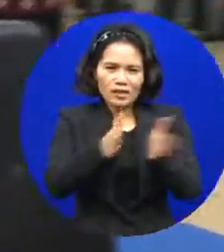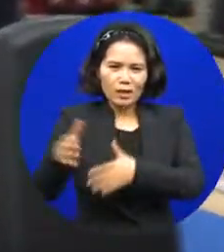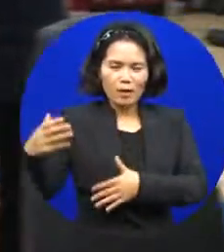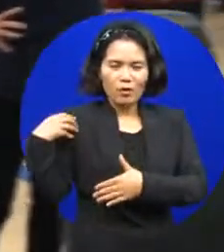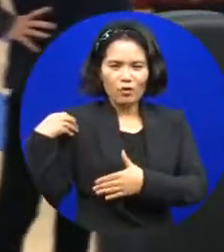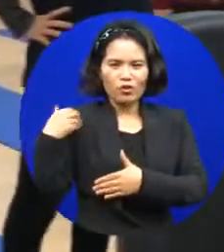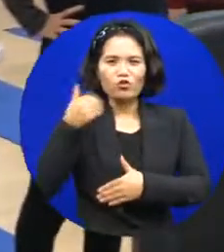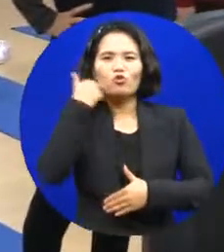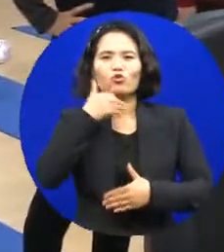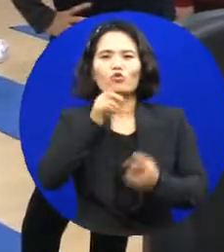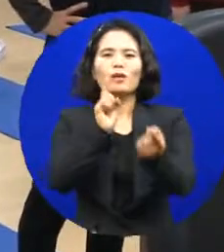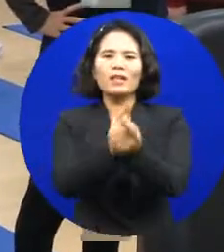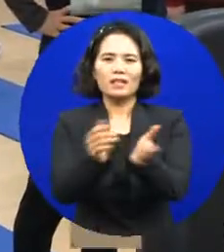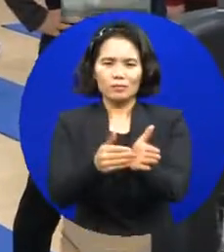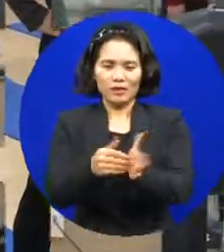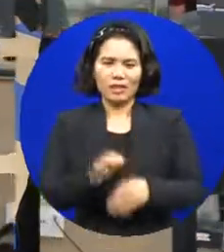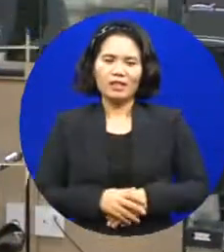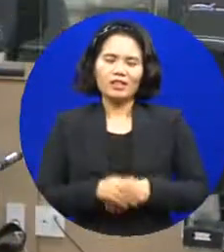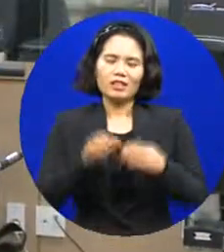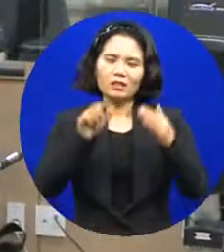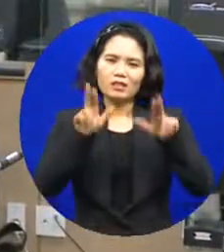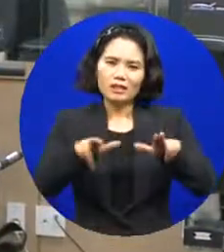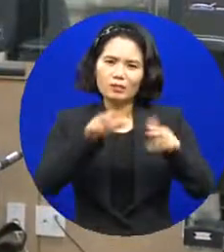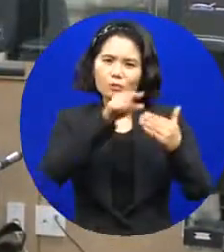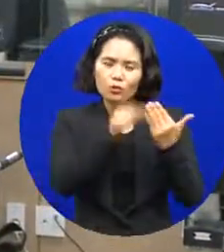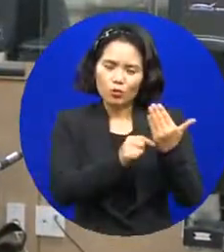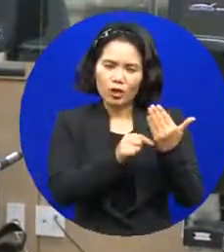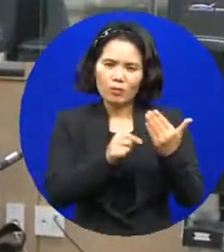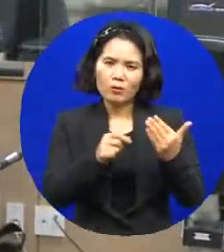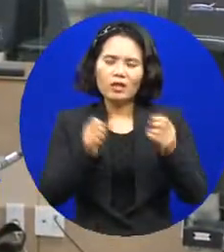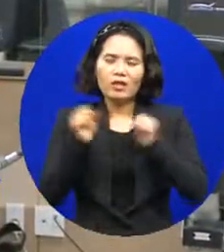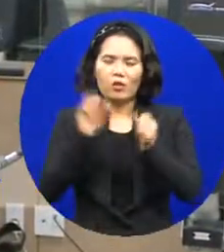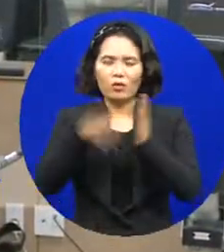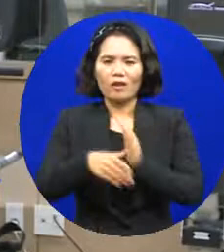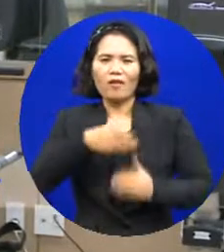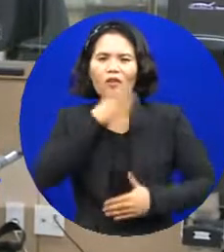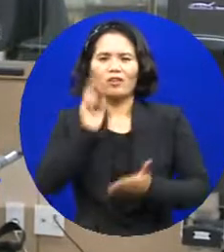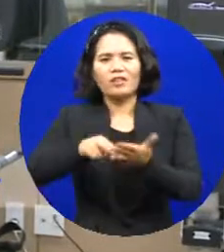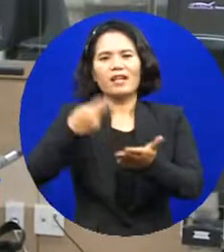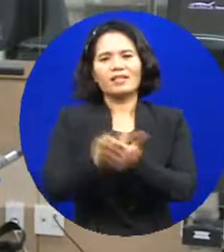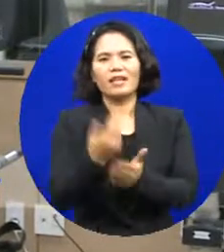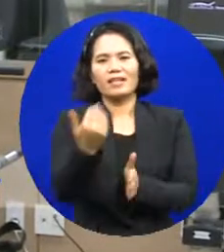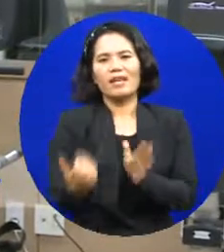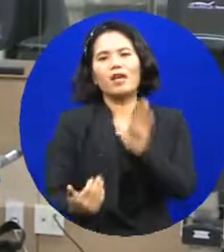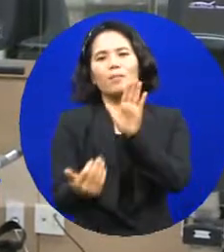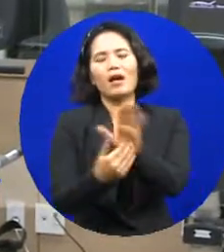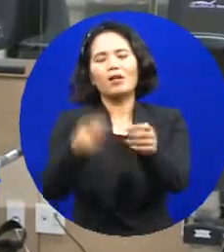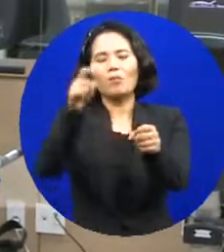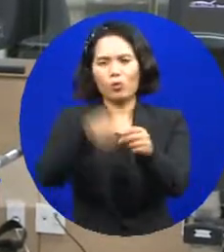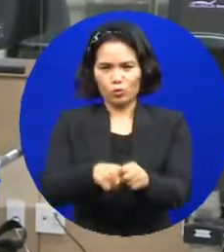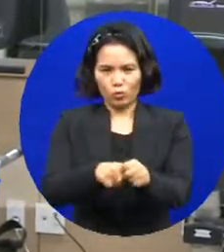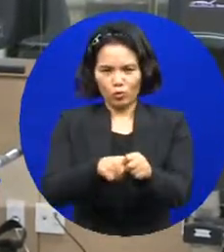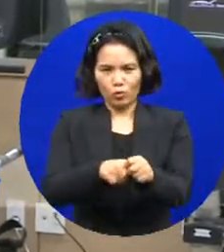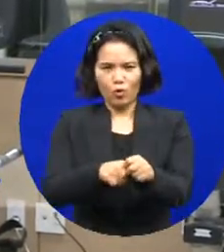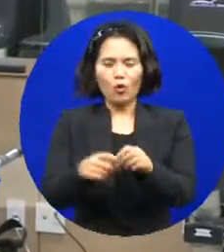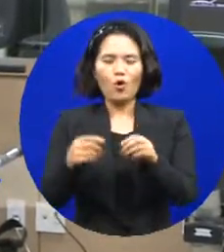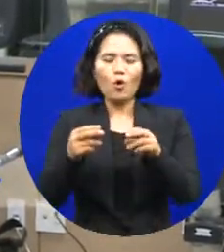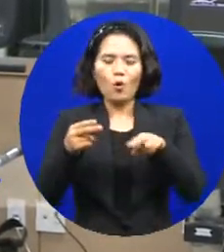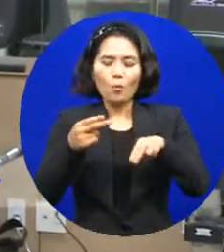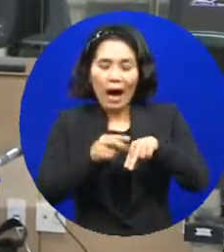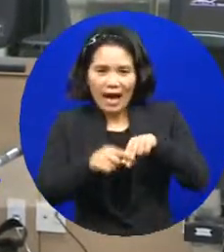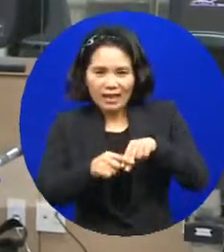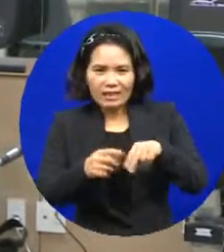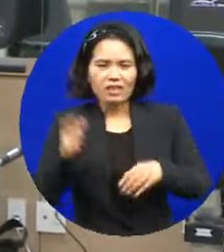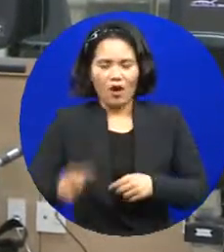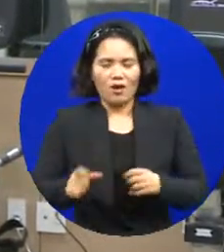분을 만나봤습니다. 이 프로그램은요, 겨울철 어르신들 낙상 위험 예방을 위해서 어르신들의 하지 근력